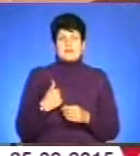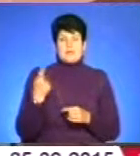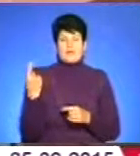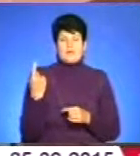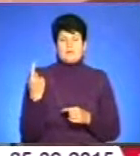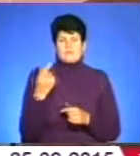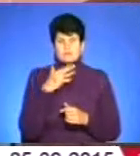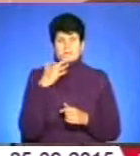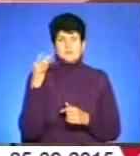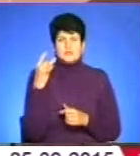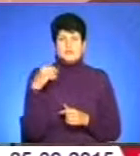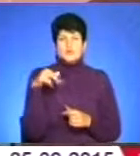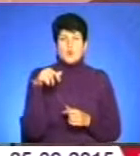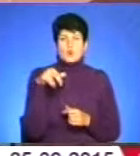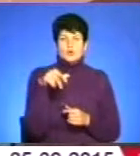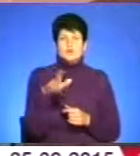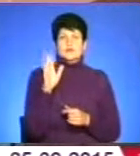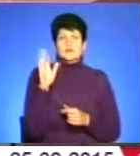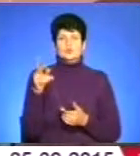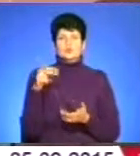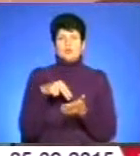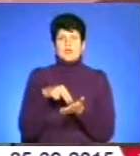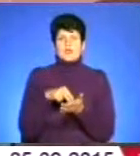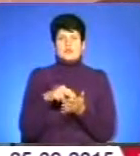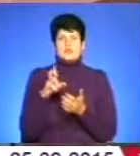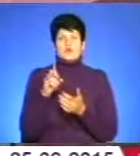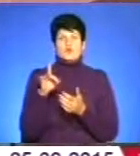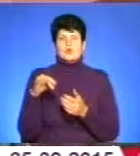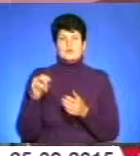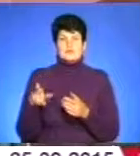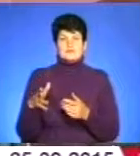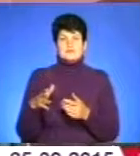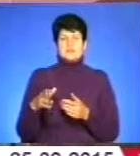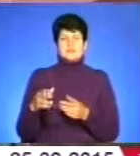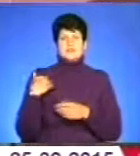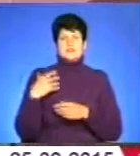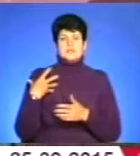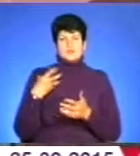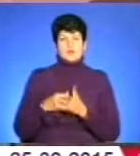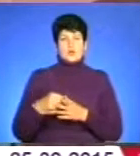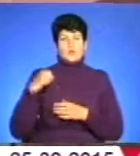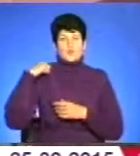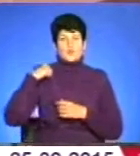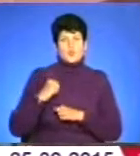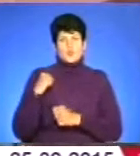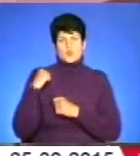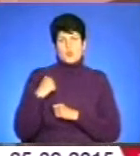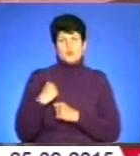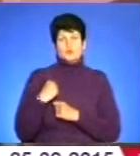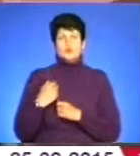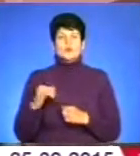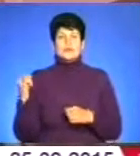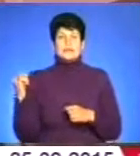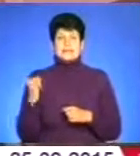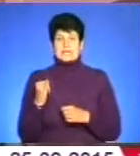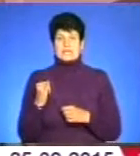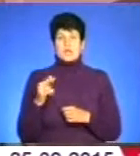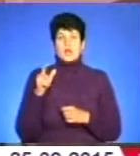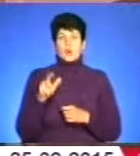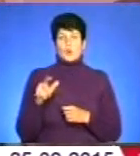ходили з ним. І він буде стояти на Бруківці своєю знаменитою торбою. Ось, і